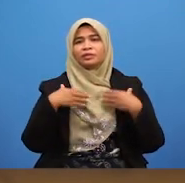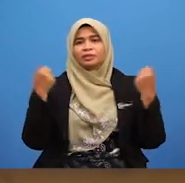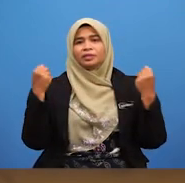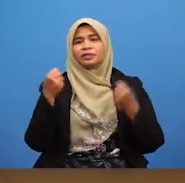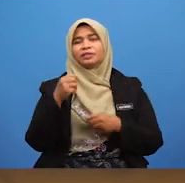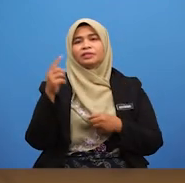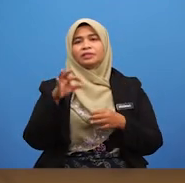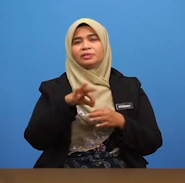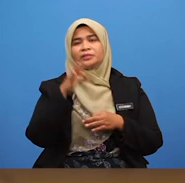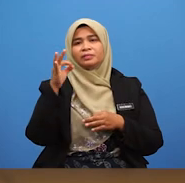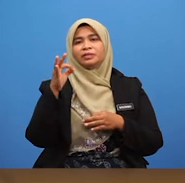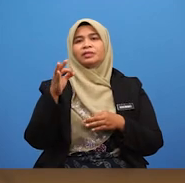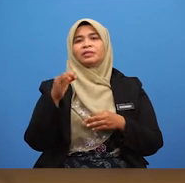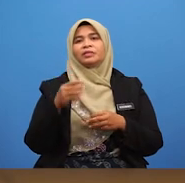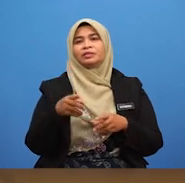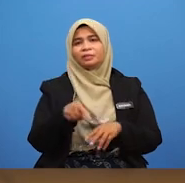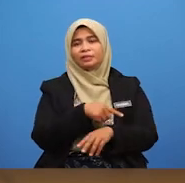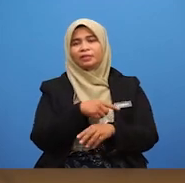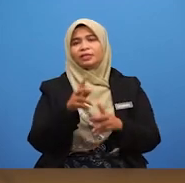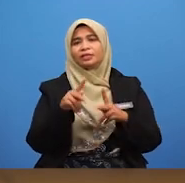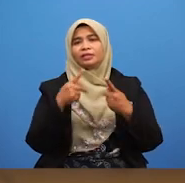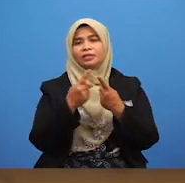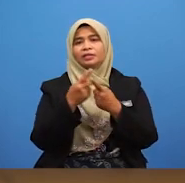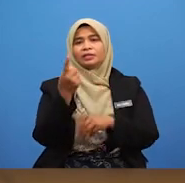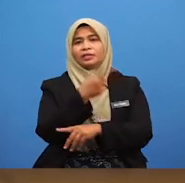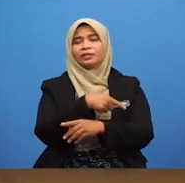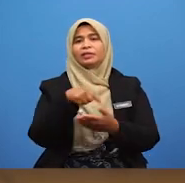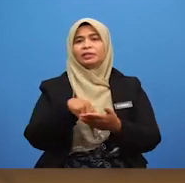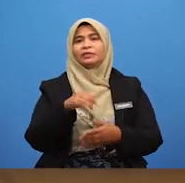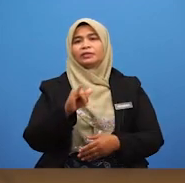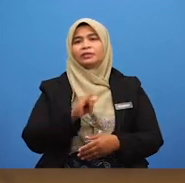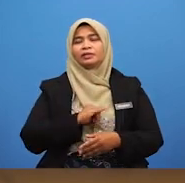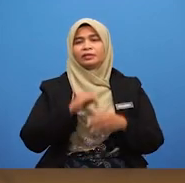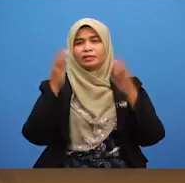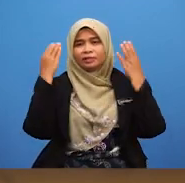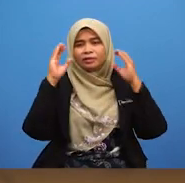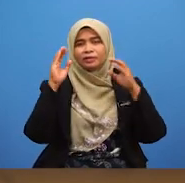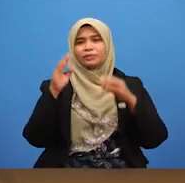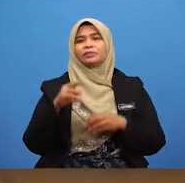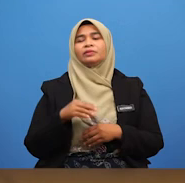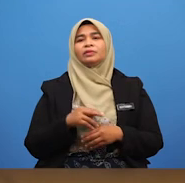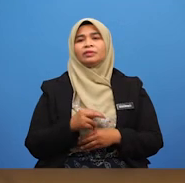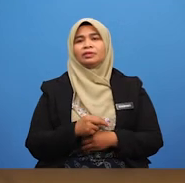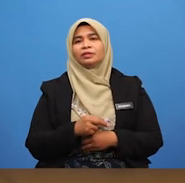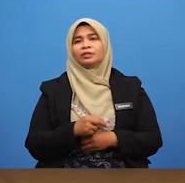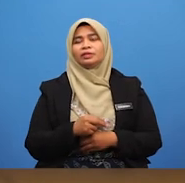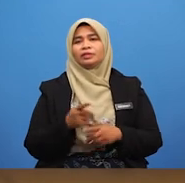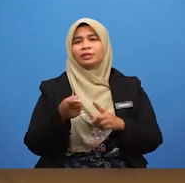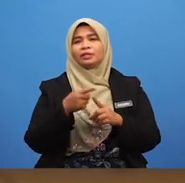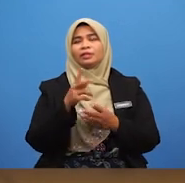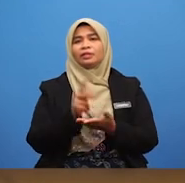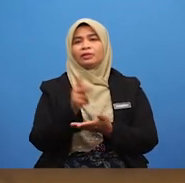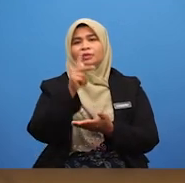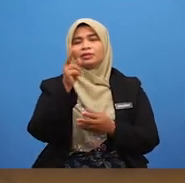bersemangat sepanjang kelas hari ini. Saya, Cikgu Nur Tasnim binti Juhan dari